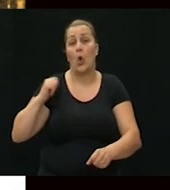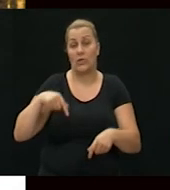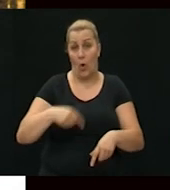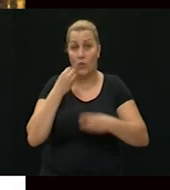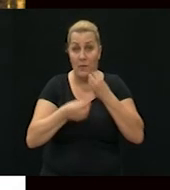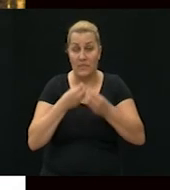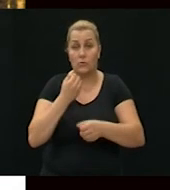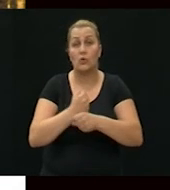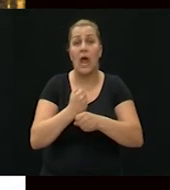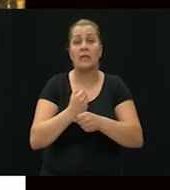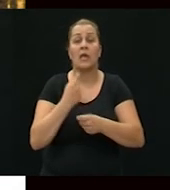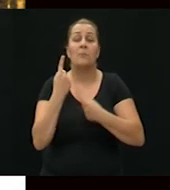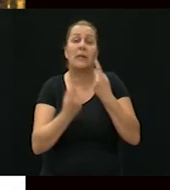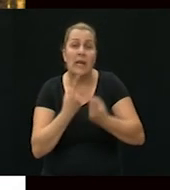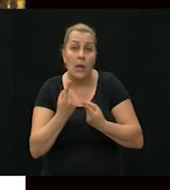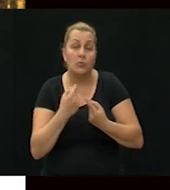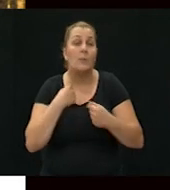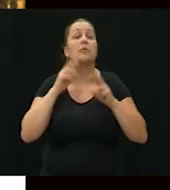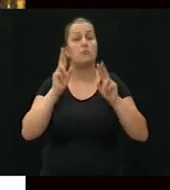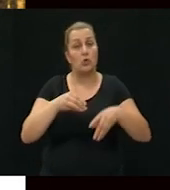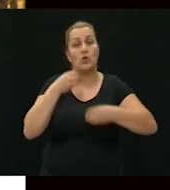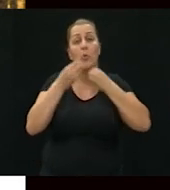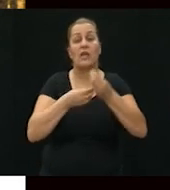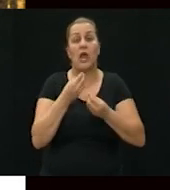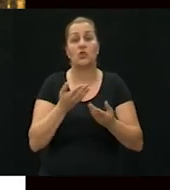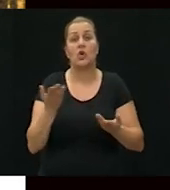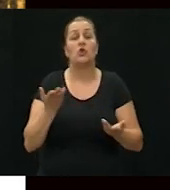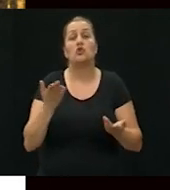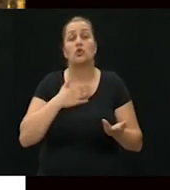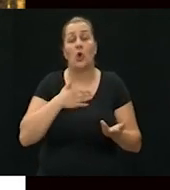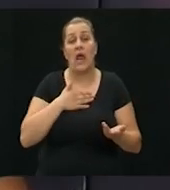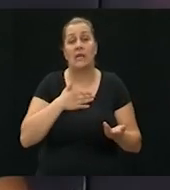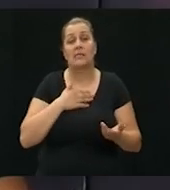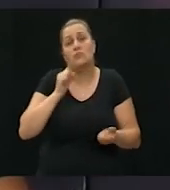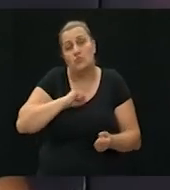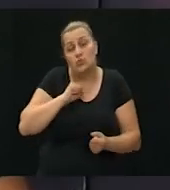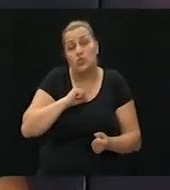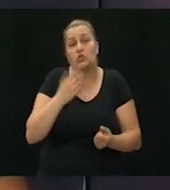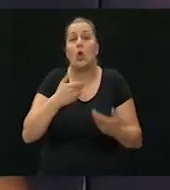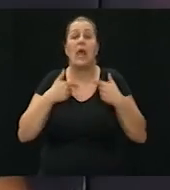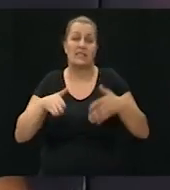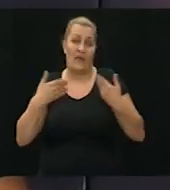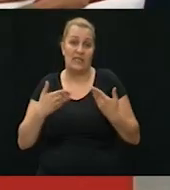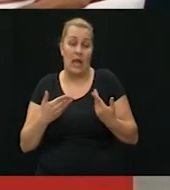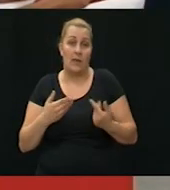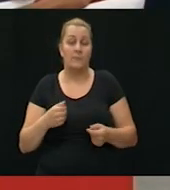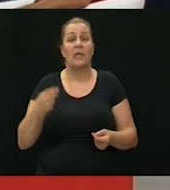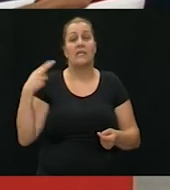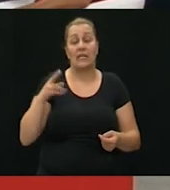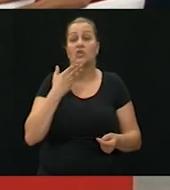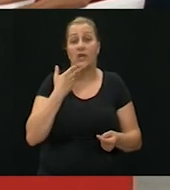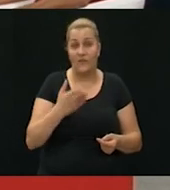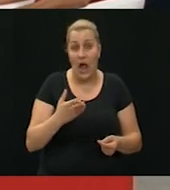u emisiju i daje priliku da možemo kazati ono što nas na jedan način tišti i što nas veseli. Satniče,